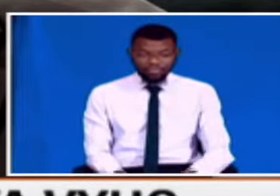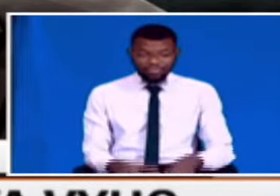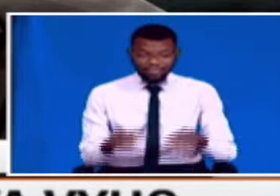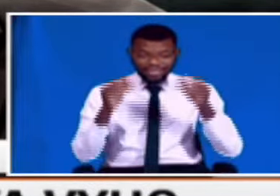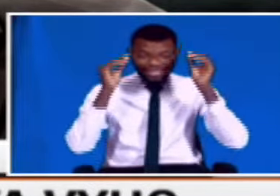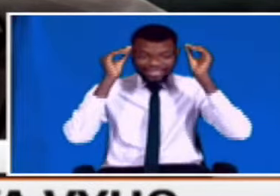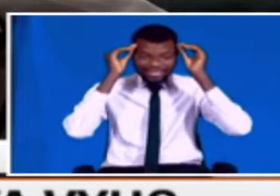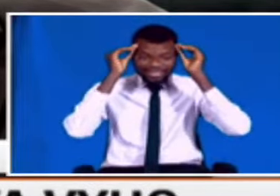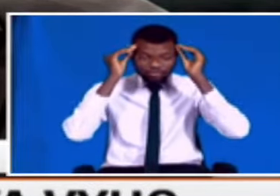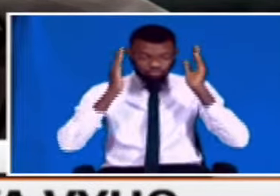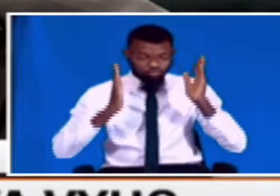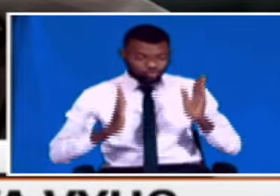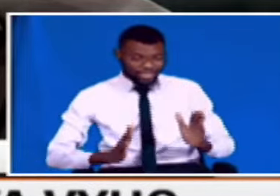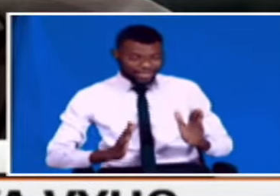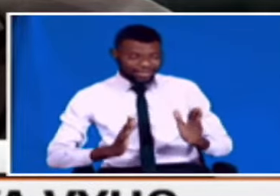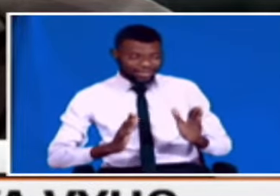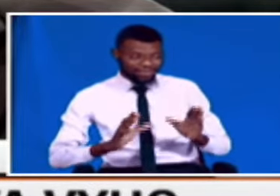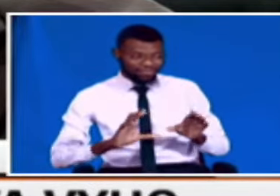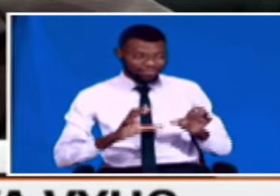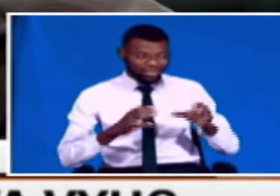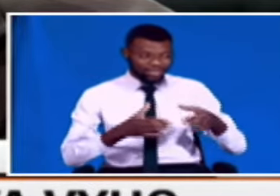1,